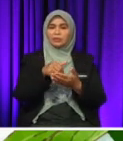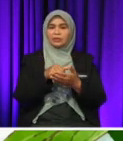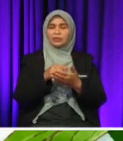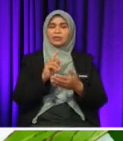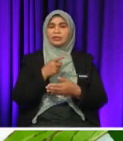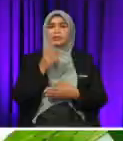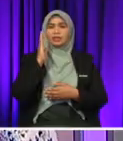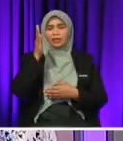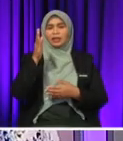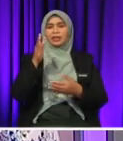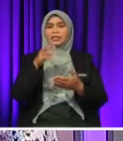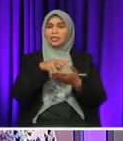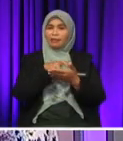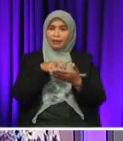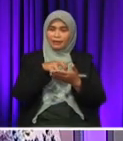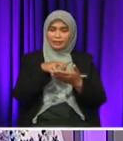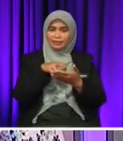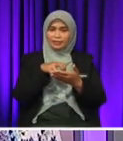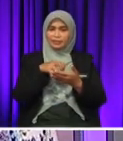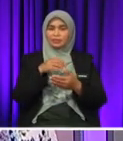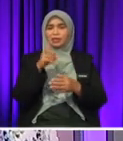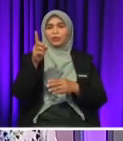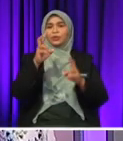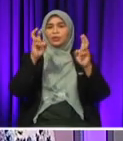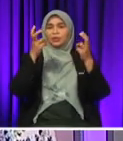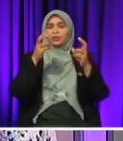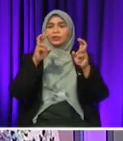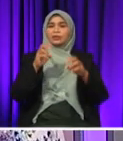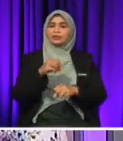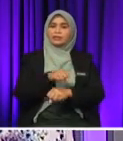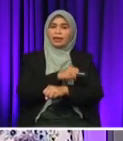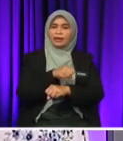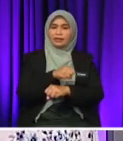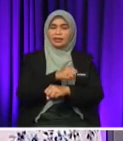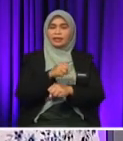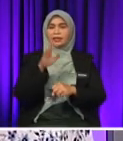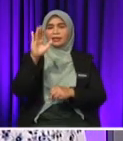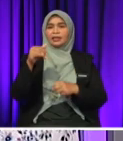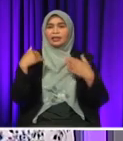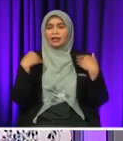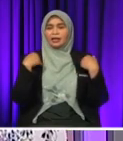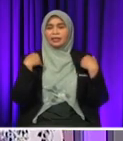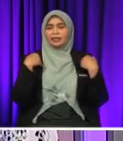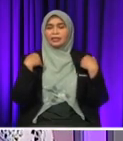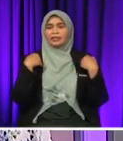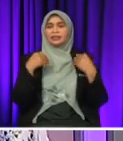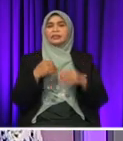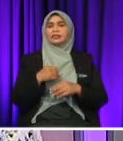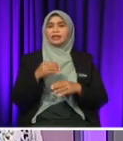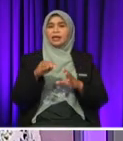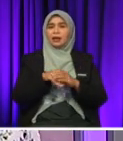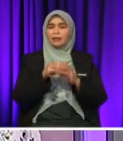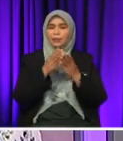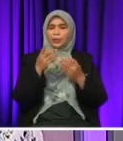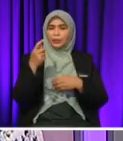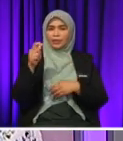dan mengkritik satu tajuk saja yang terkandung dalam buku teks kubentang sehelai PETA bagi tingkatan